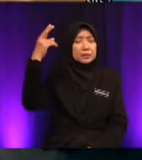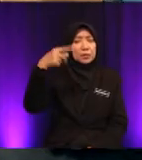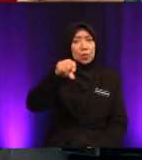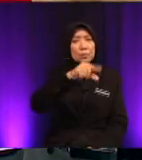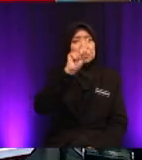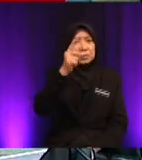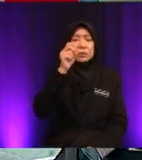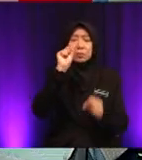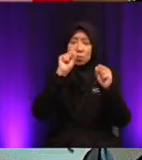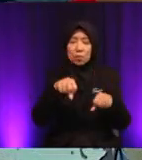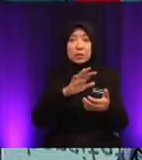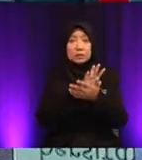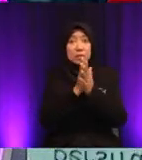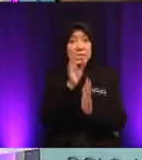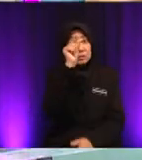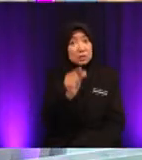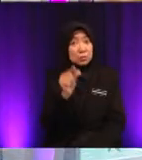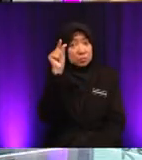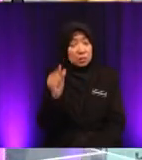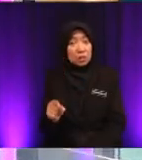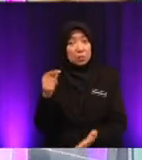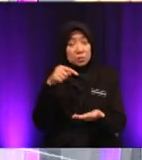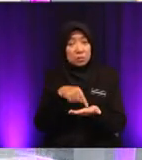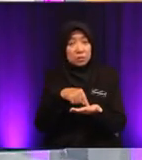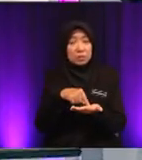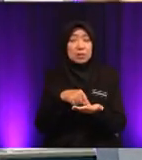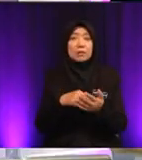Jadi sebenarnya memang kita sudah